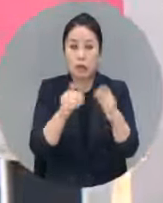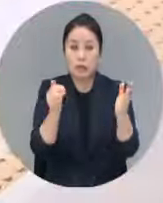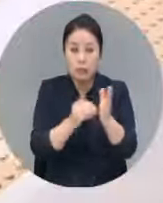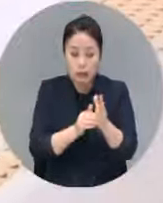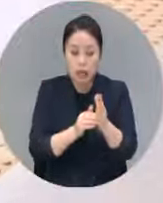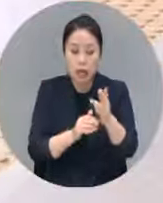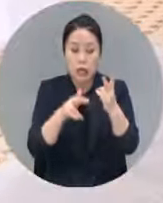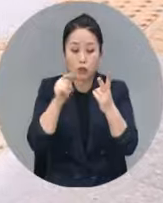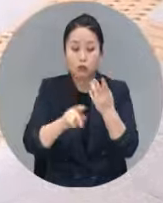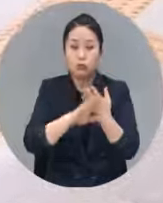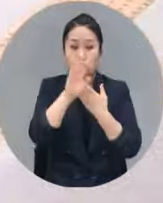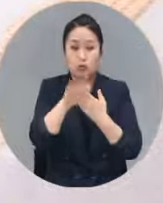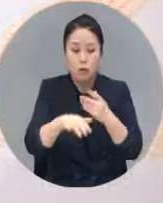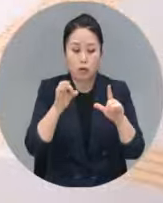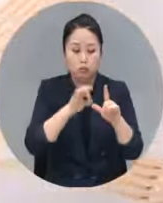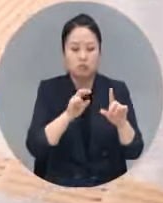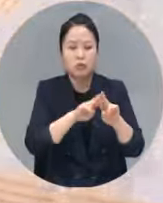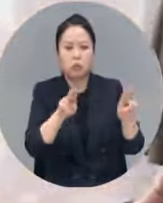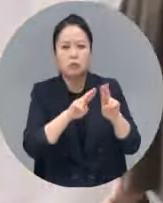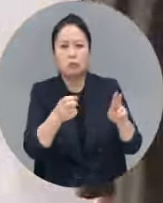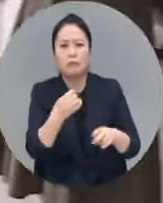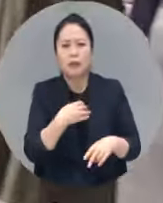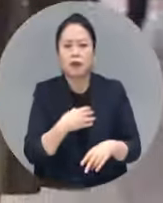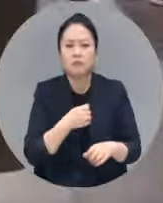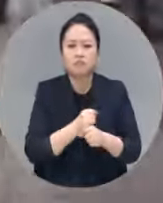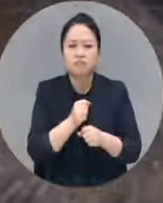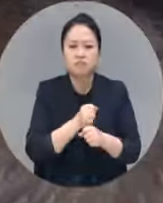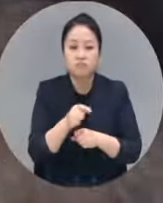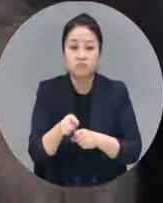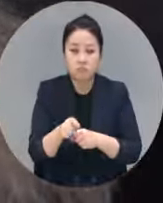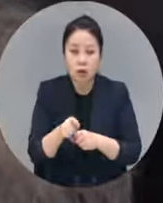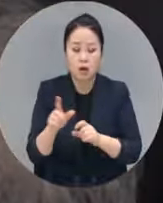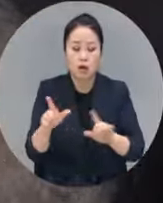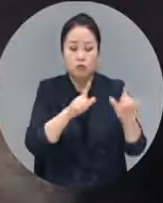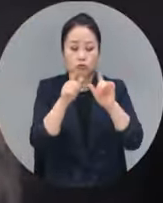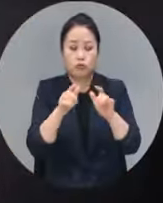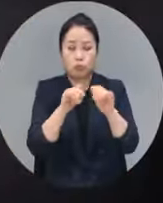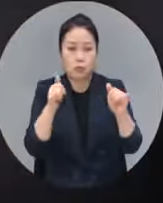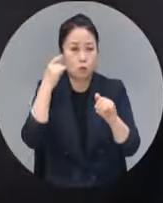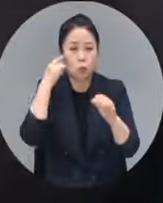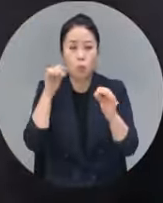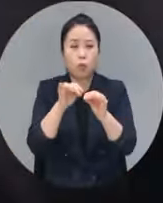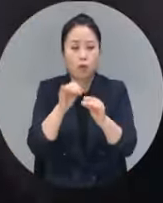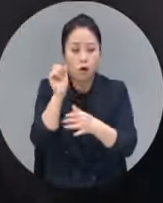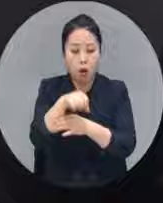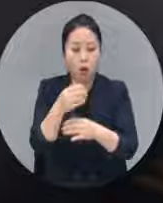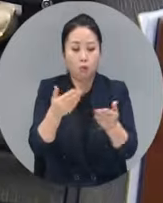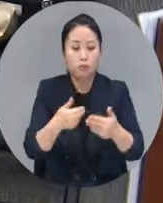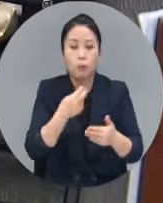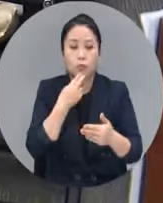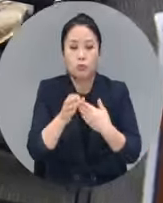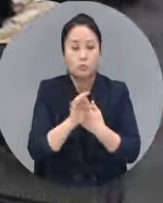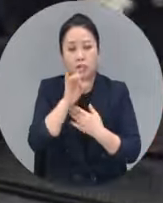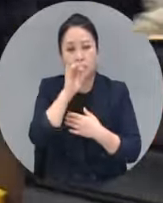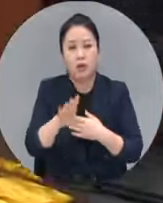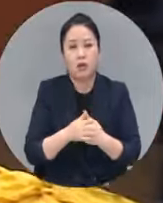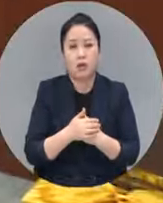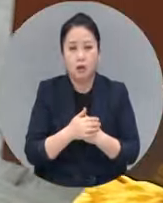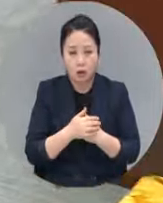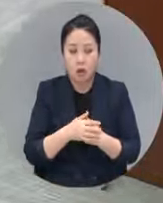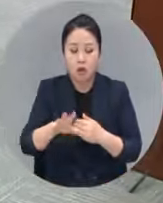해지를 통보하는 황당한 상황이 벌어졌습니다. 주민 동의 없이 추진이 힘들다는 겁니다. 이미 협약 체결